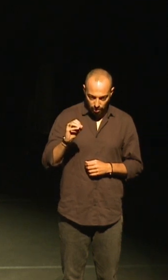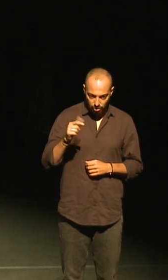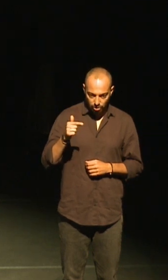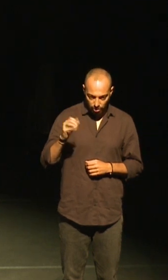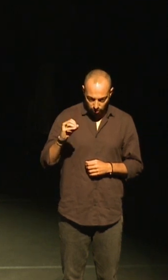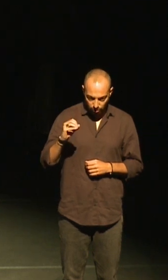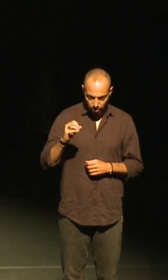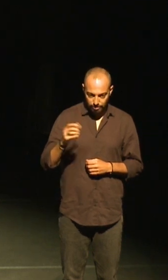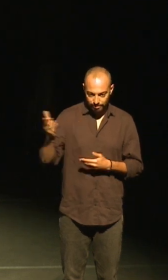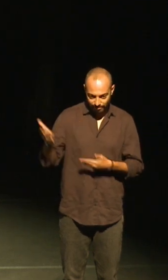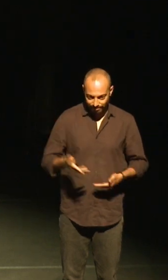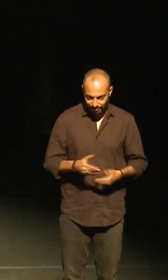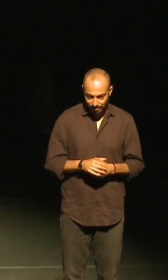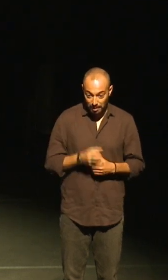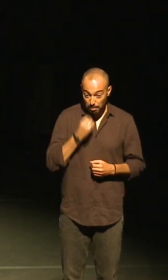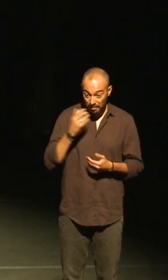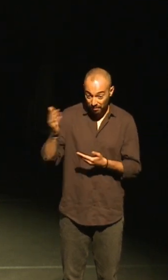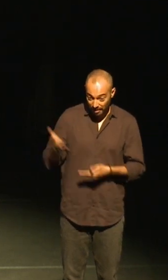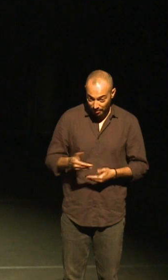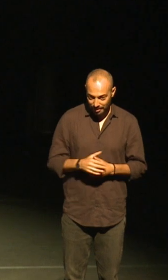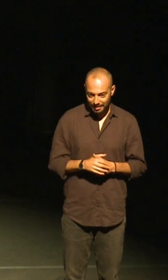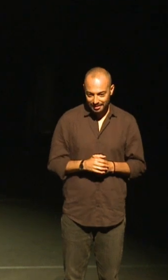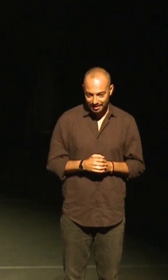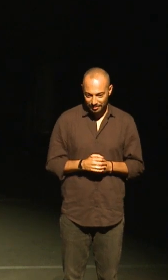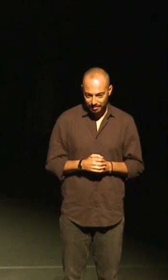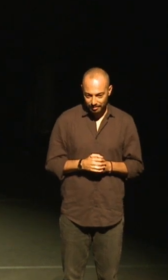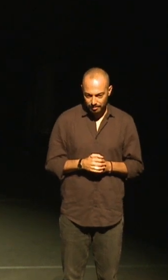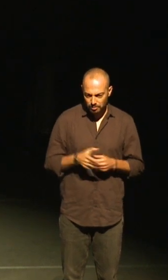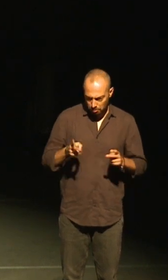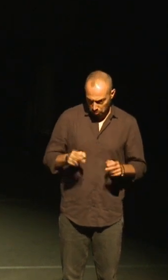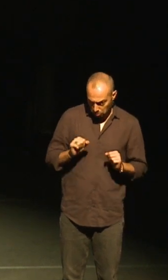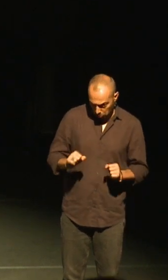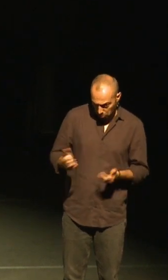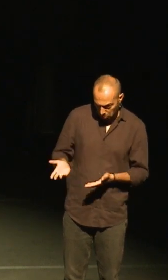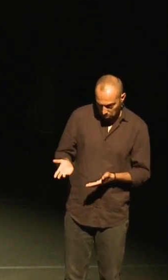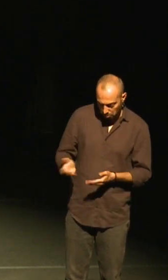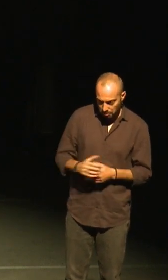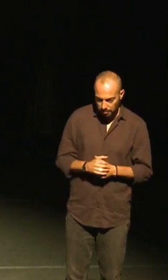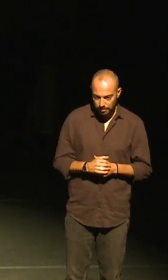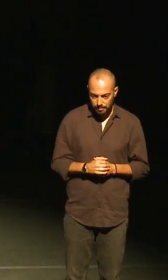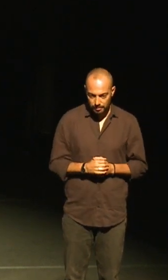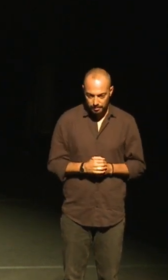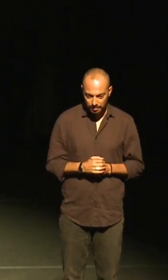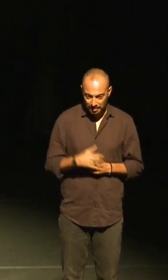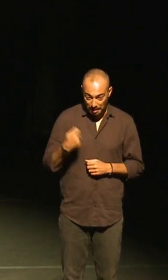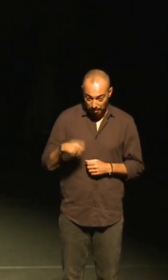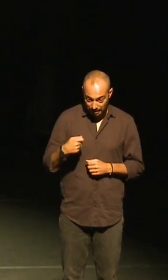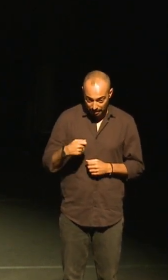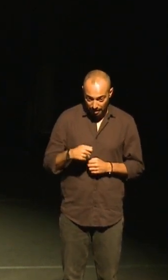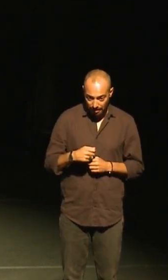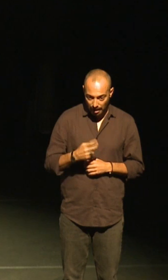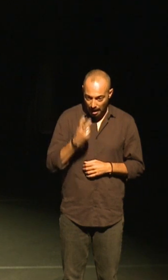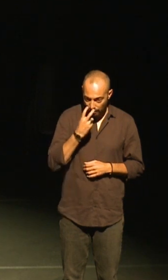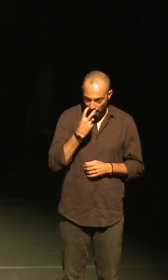prendi un posto qua va benissimo la mia presidente l'avvocato Giulietta